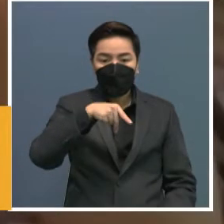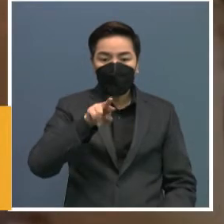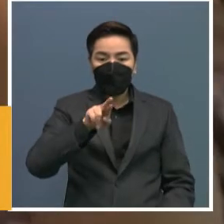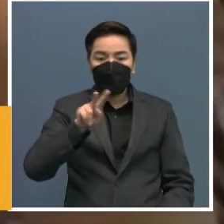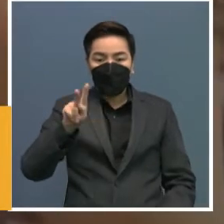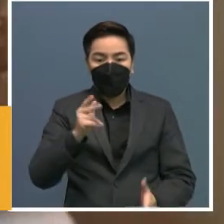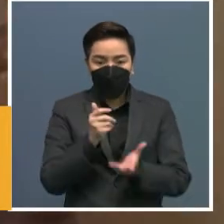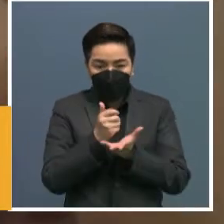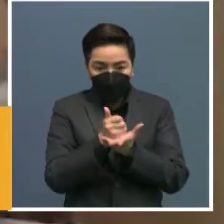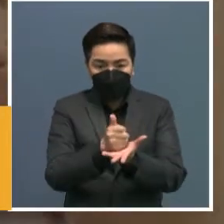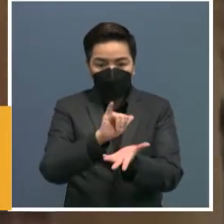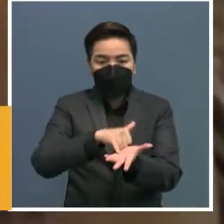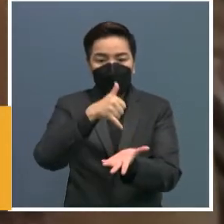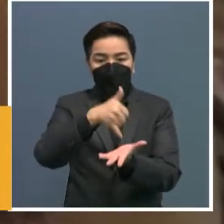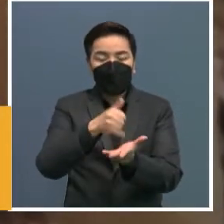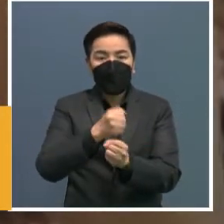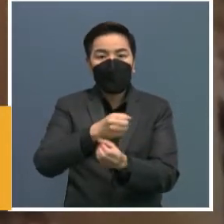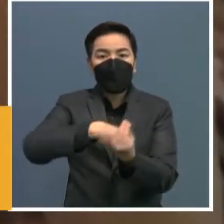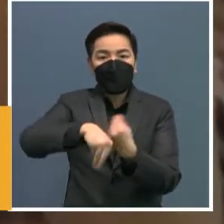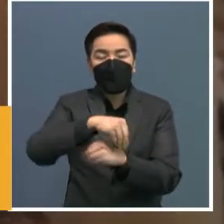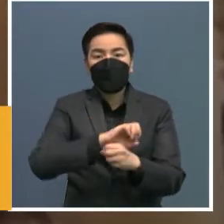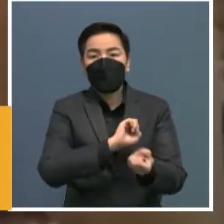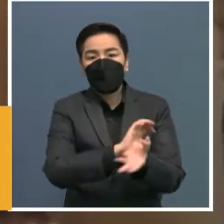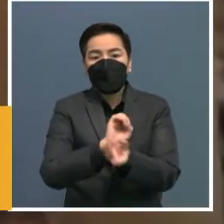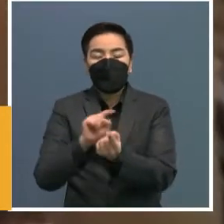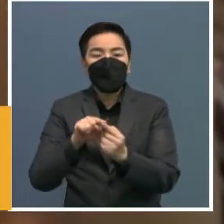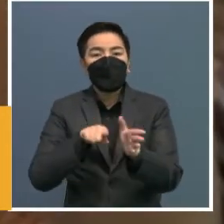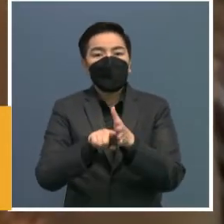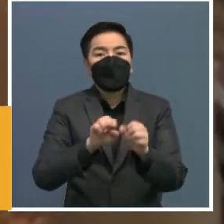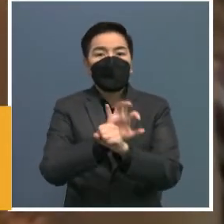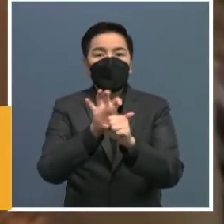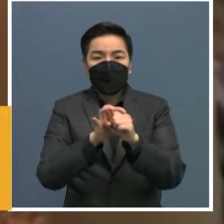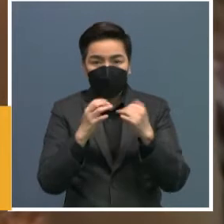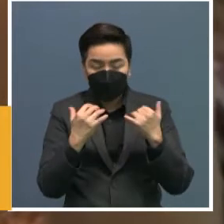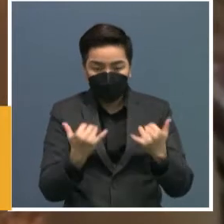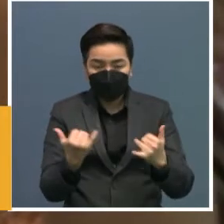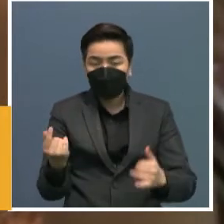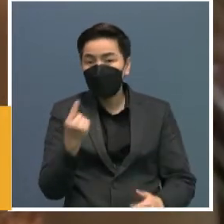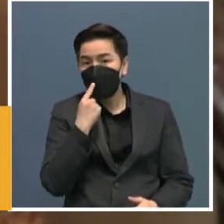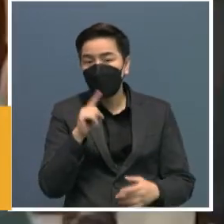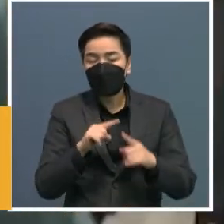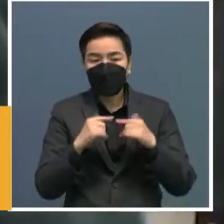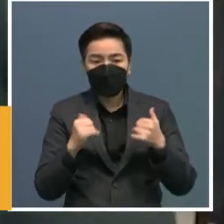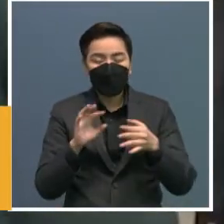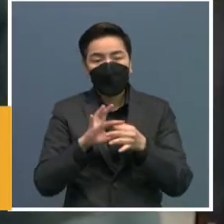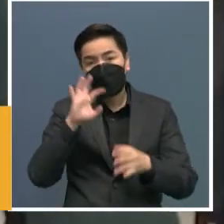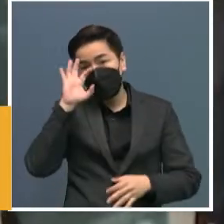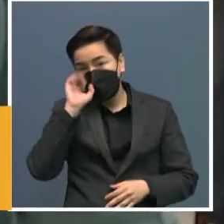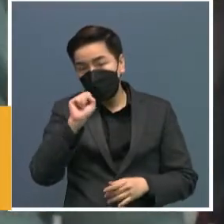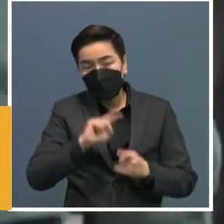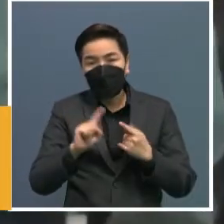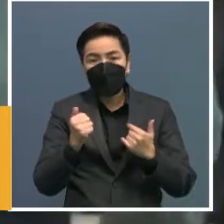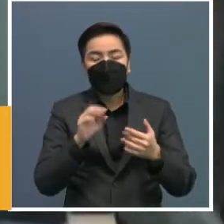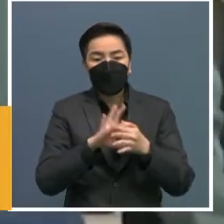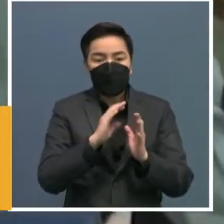การให้ความช่วยเหลือฟื้นฟูผู้ประกอบธุรกิจที่ได้รับผลกระทบจากขอบ19นั่นแหละค่ะเขาบอกว่ามีข้อสังเกตก็คือเรื่องของ